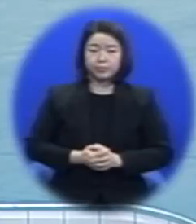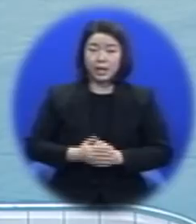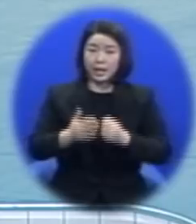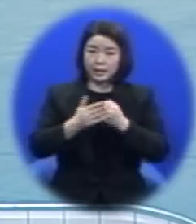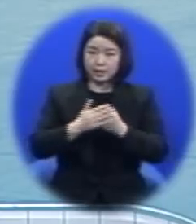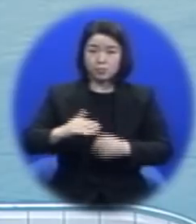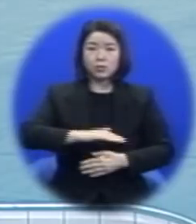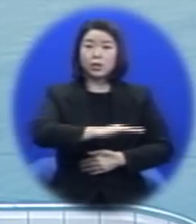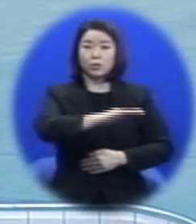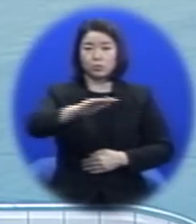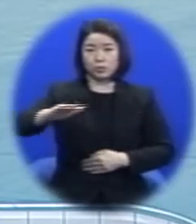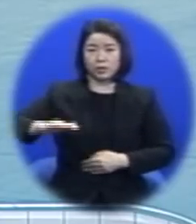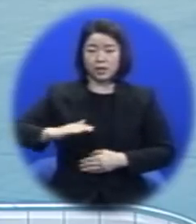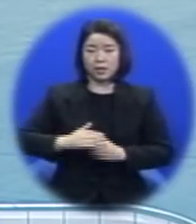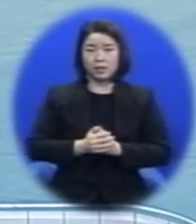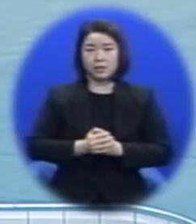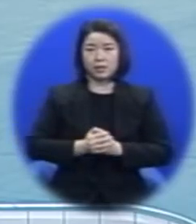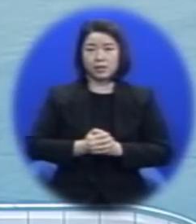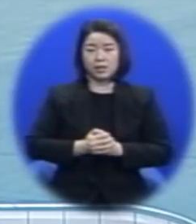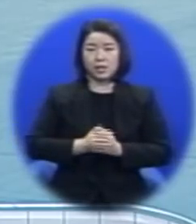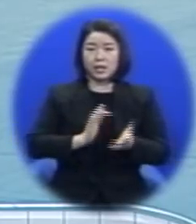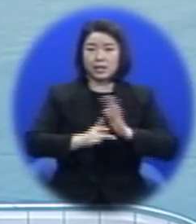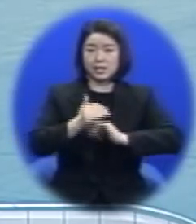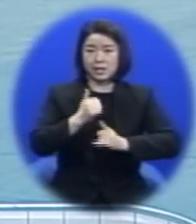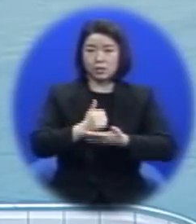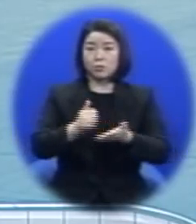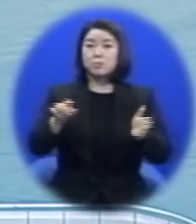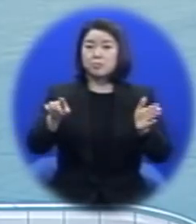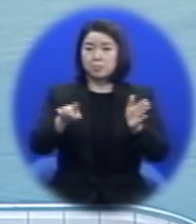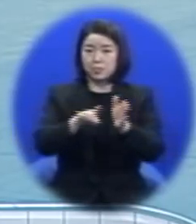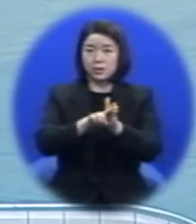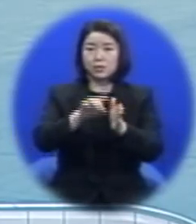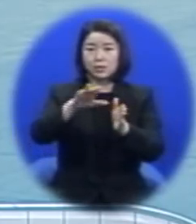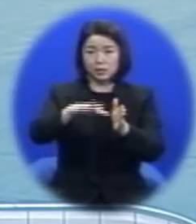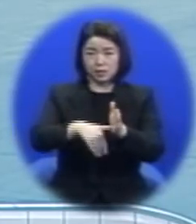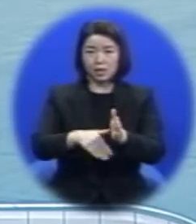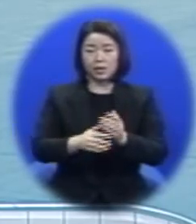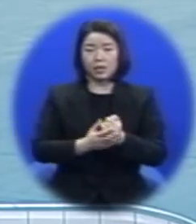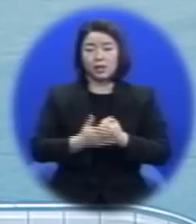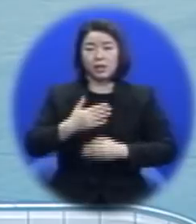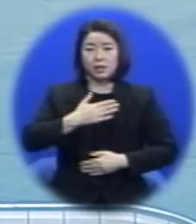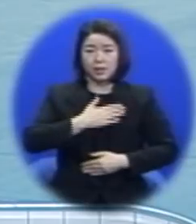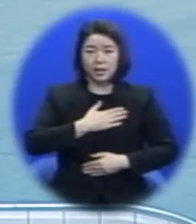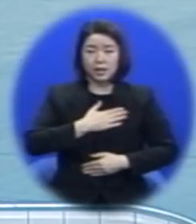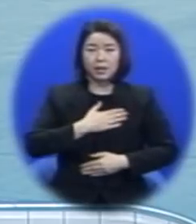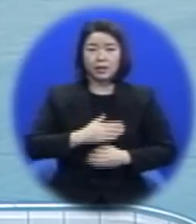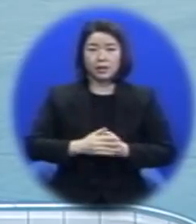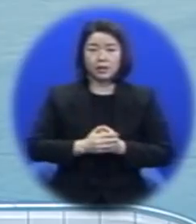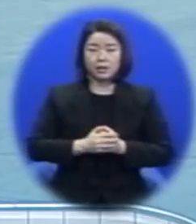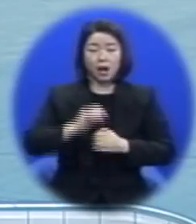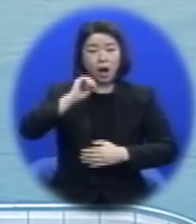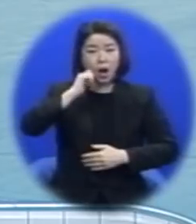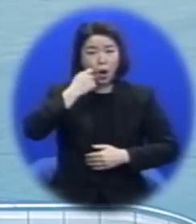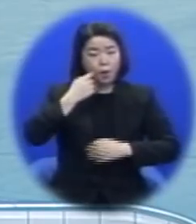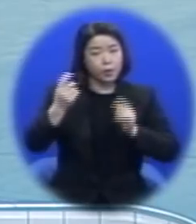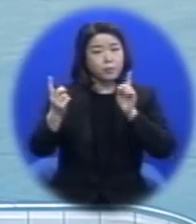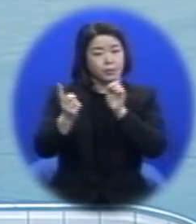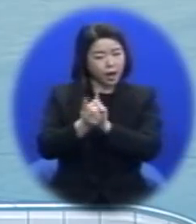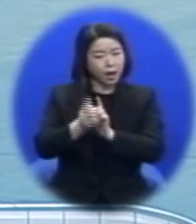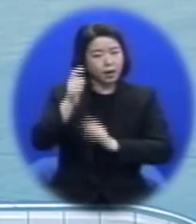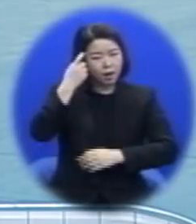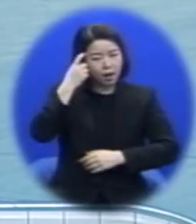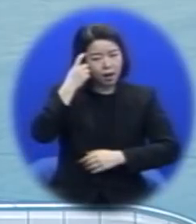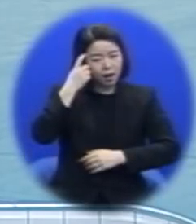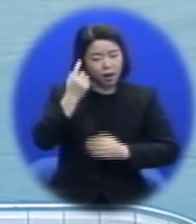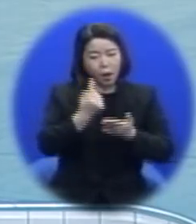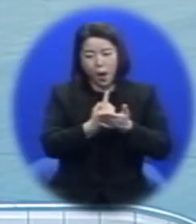그러므로 우리가 이제 예수를 믿을 때 내가 어려움을 당할 것이다,